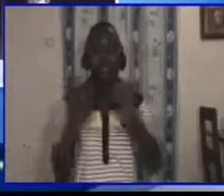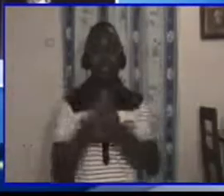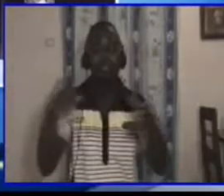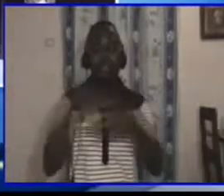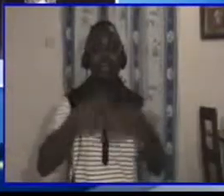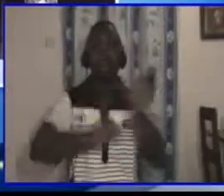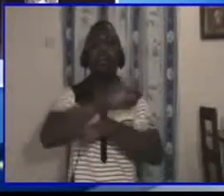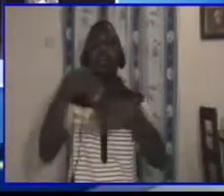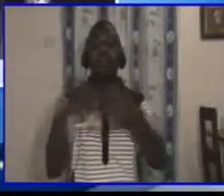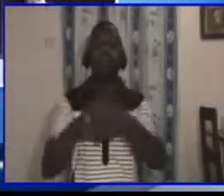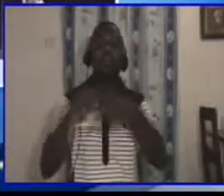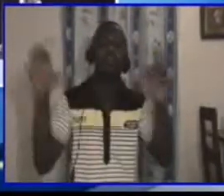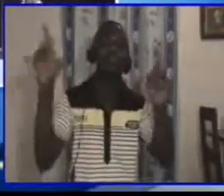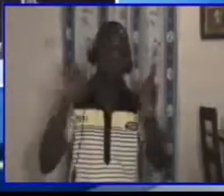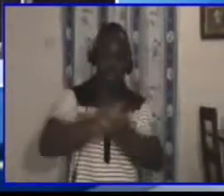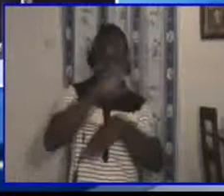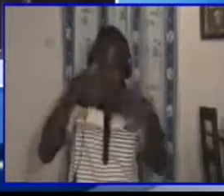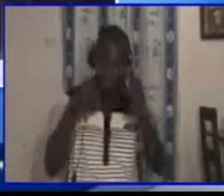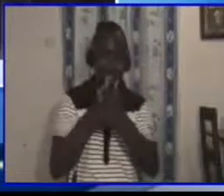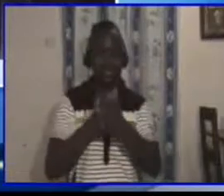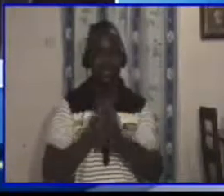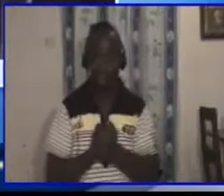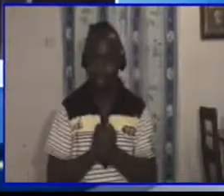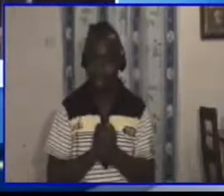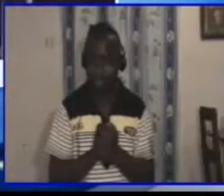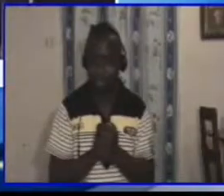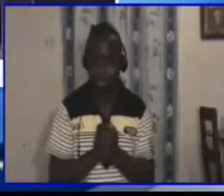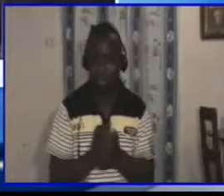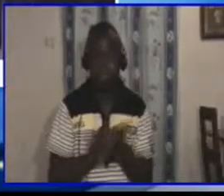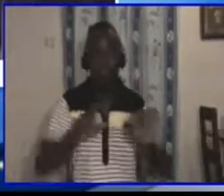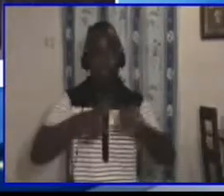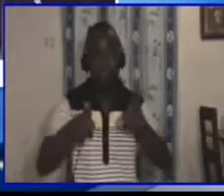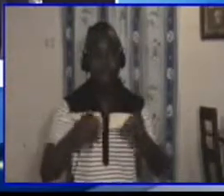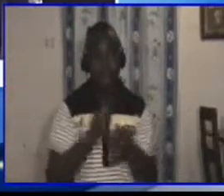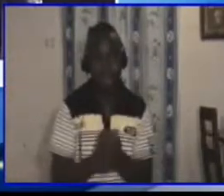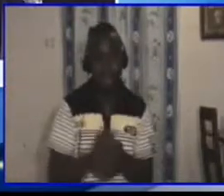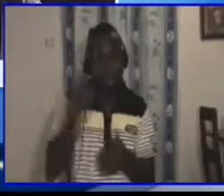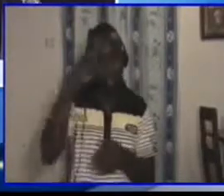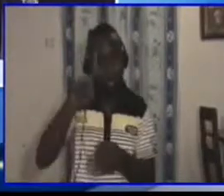egli è il giudice egli è tutto e in tutti